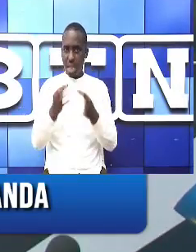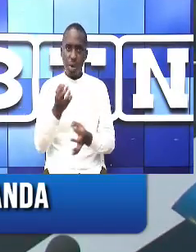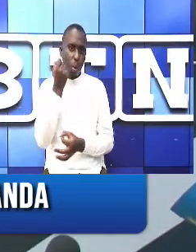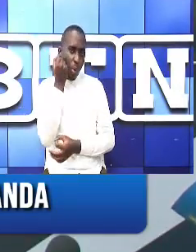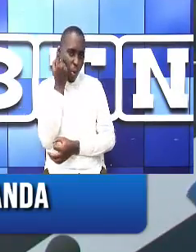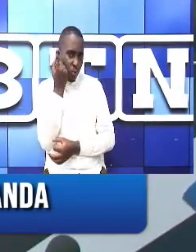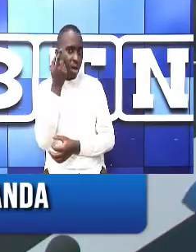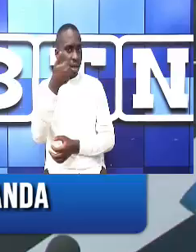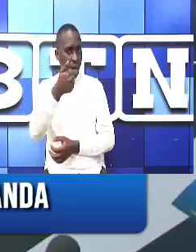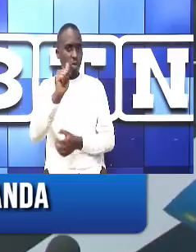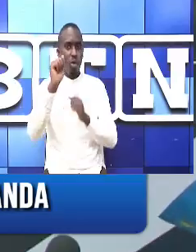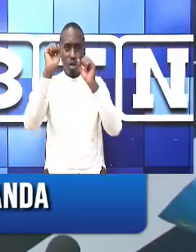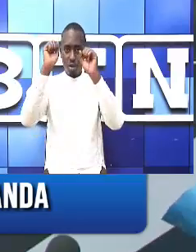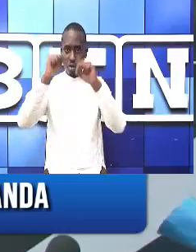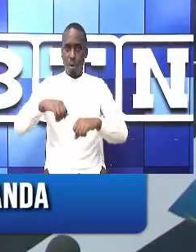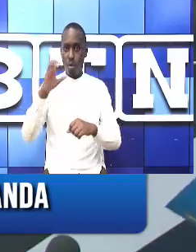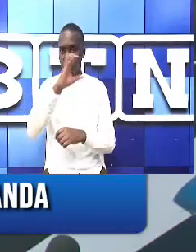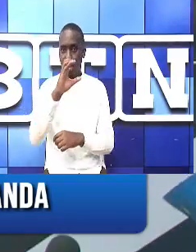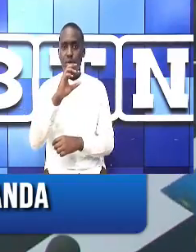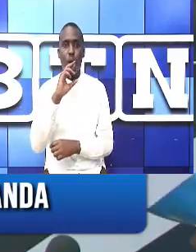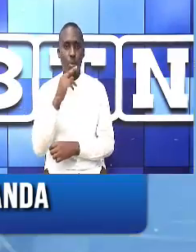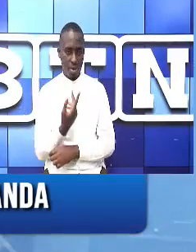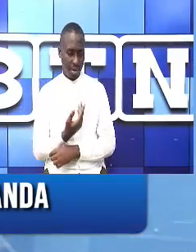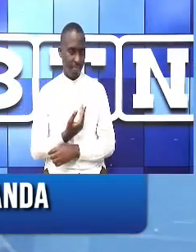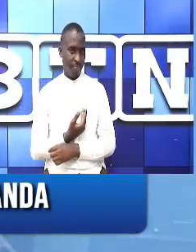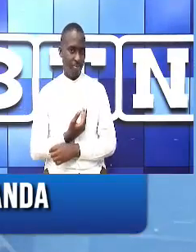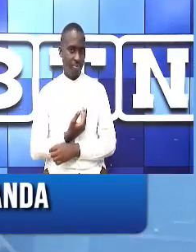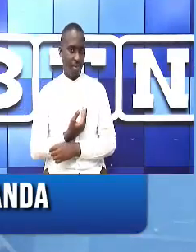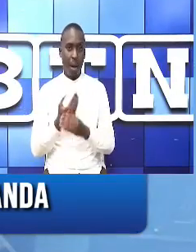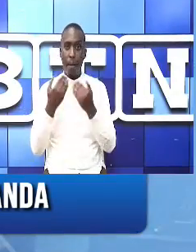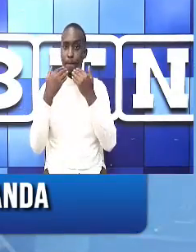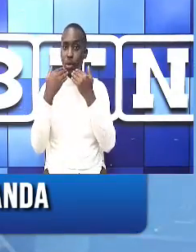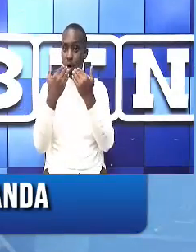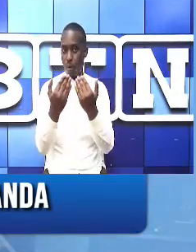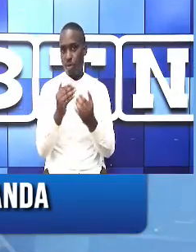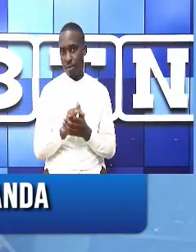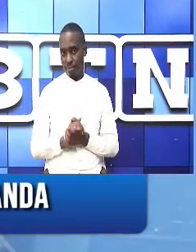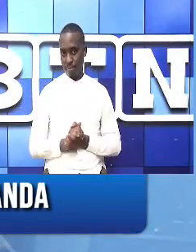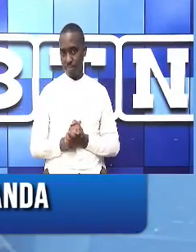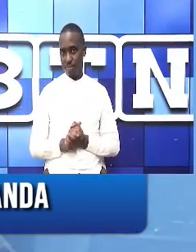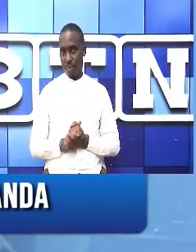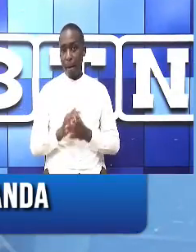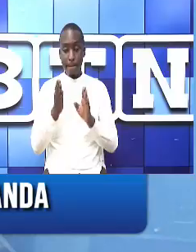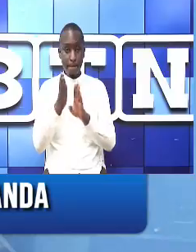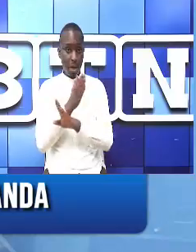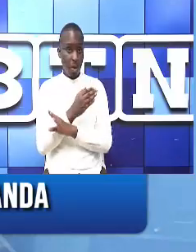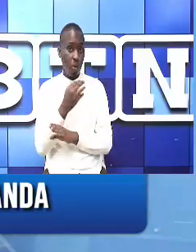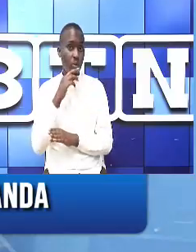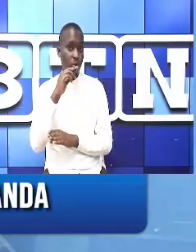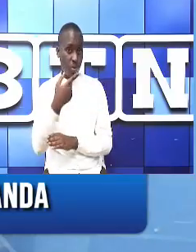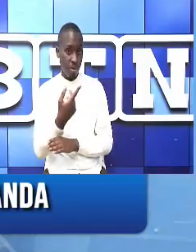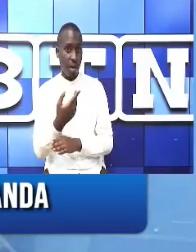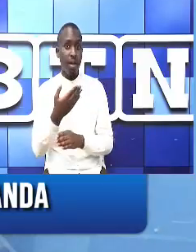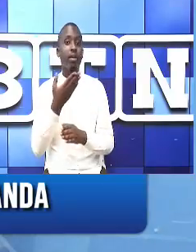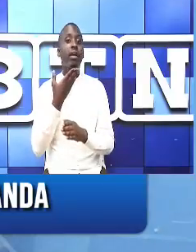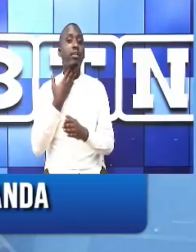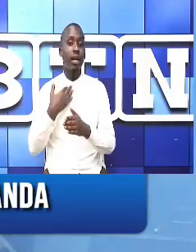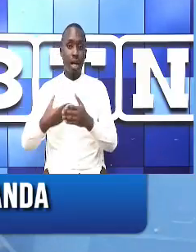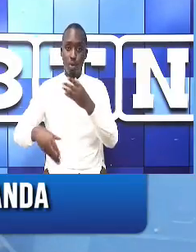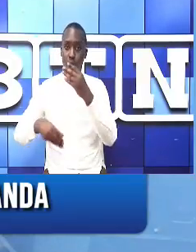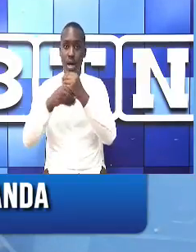nacyo gishobora kuba cyashakirwa umuti murakoze nyambo wenda mbere yuko musubiza iki kibazo nagirango mbanze